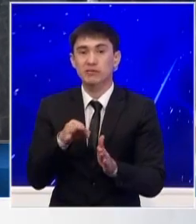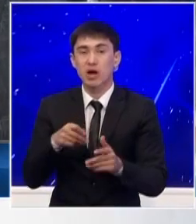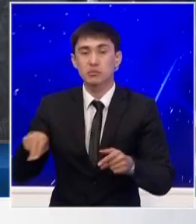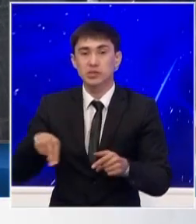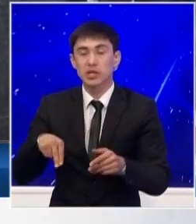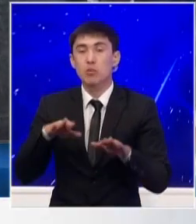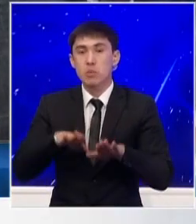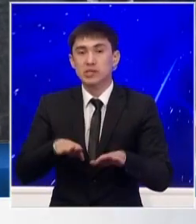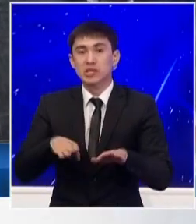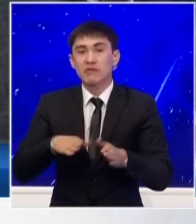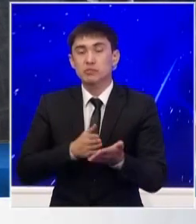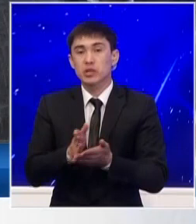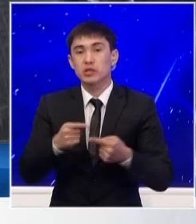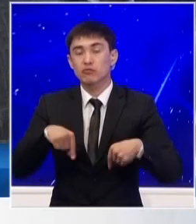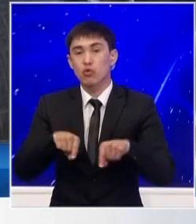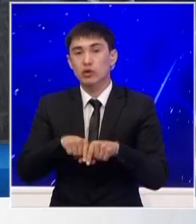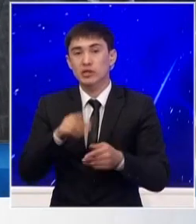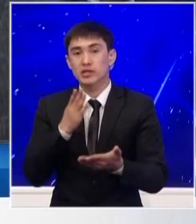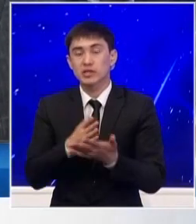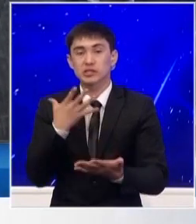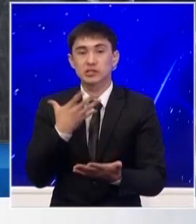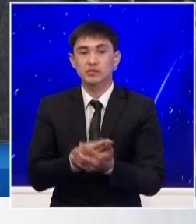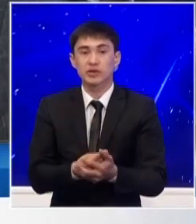у местного исполнительного органа есть свои